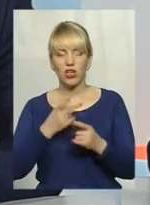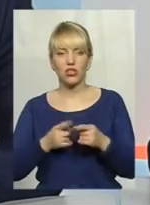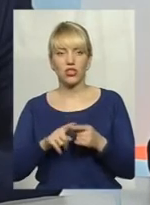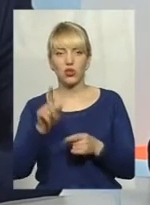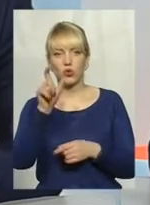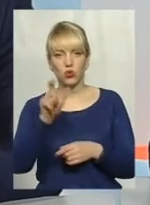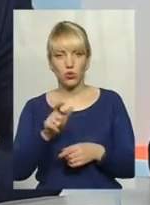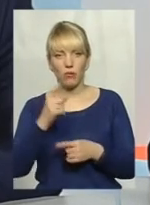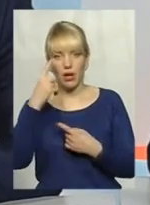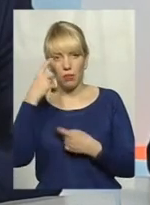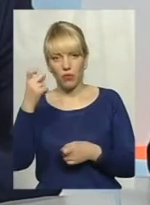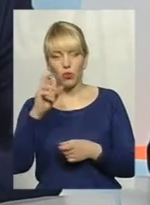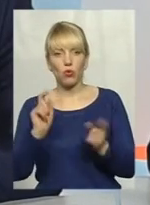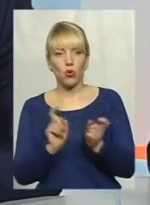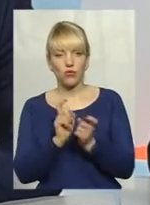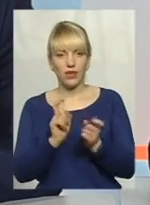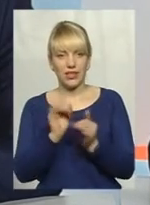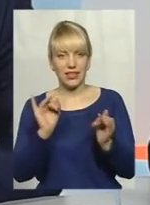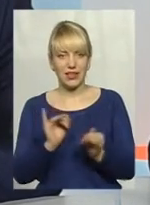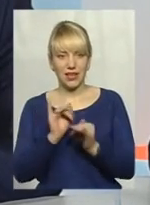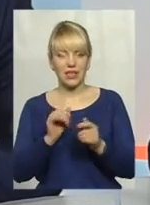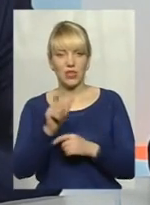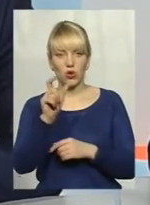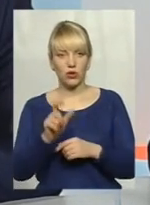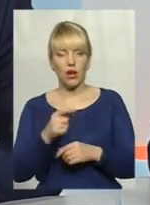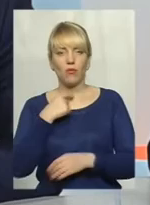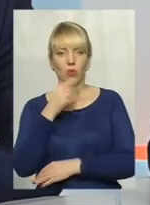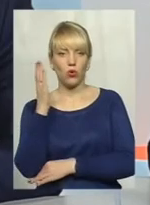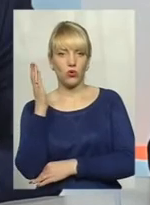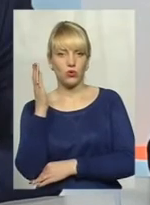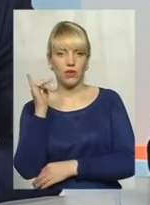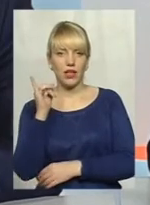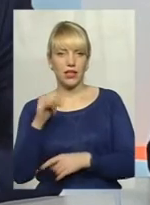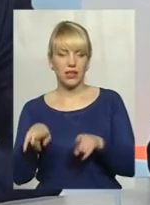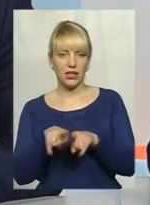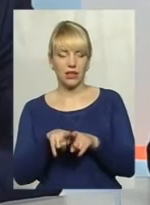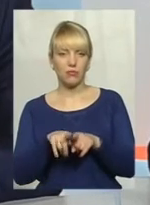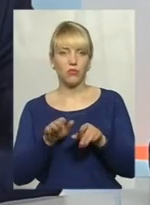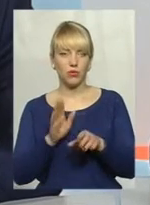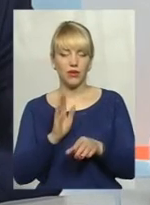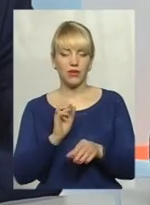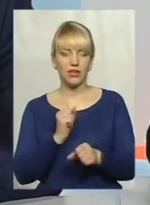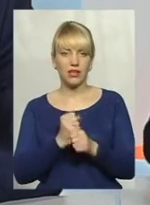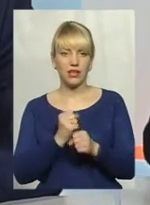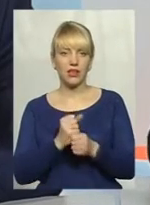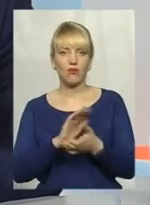особа повідомила про конфлікт інтересів, вона проголосувала і таким чином діяла в умовах конфлікту інтересів. І